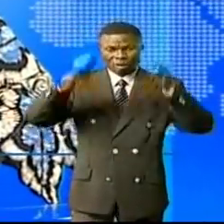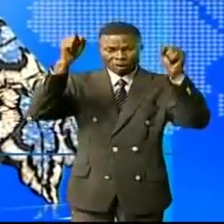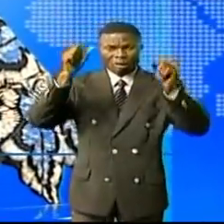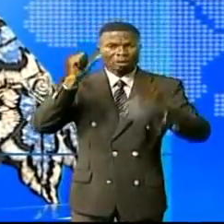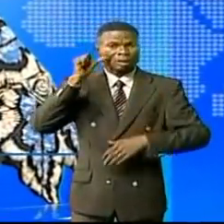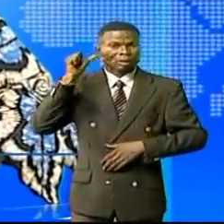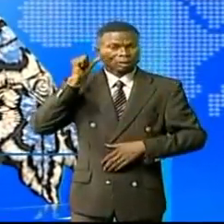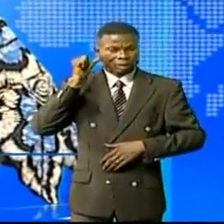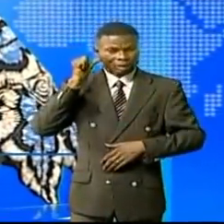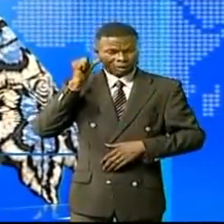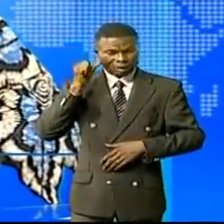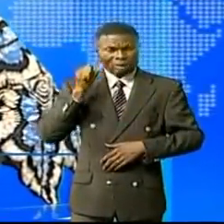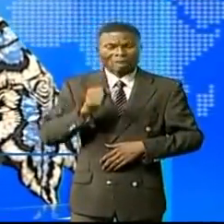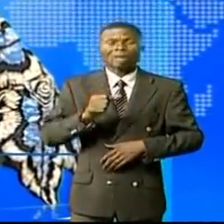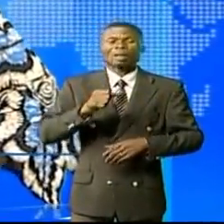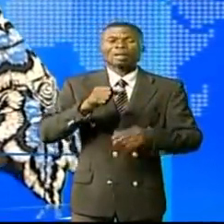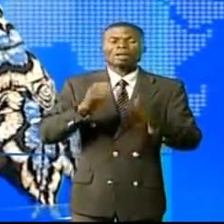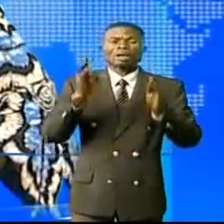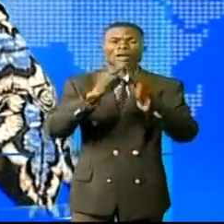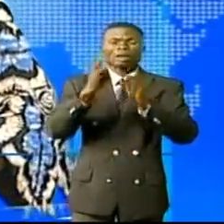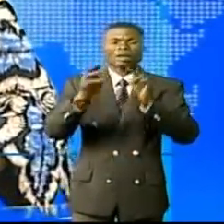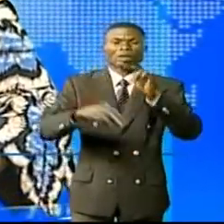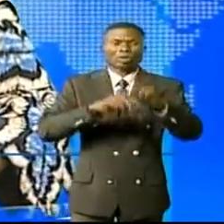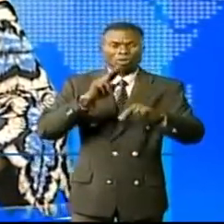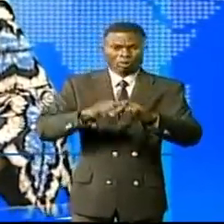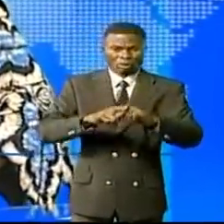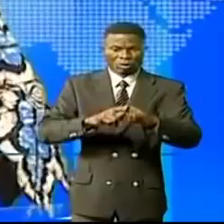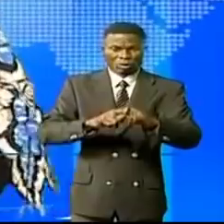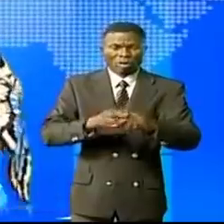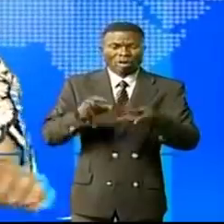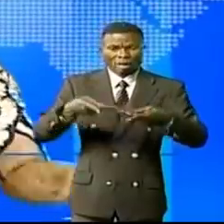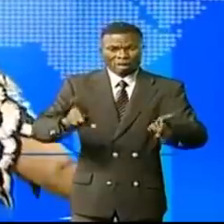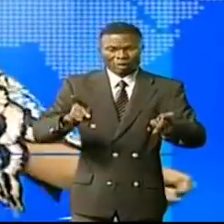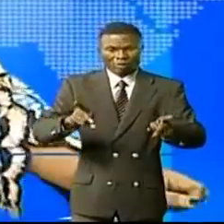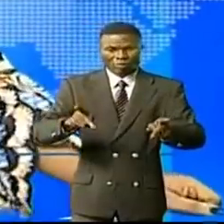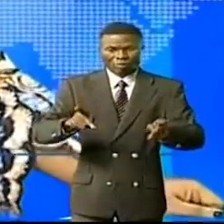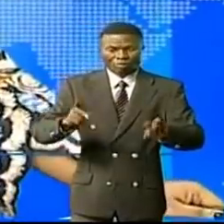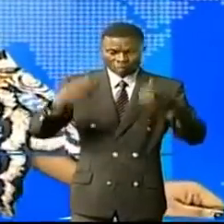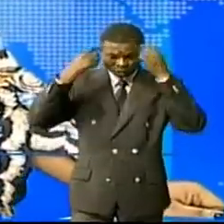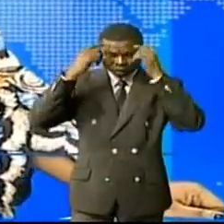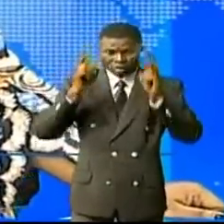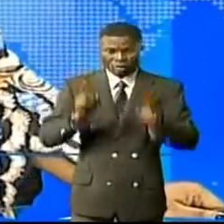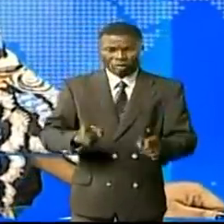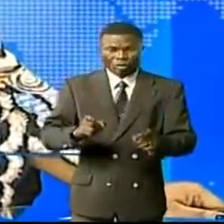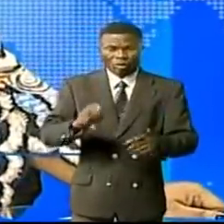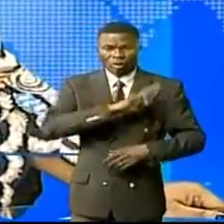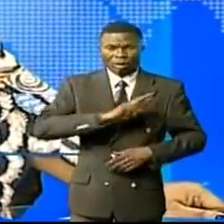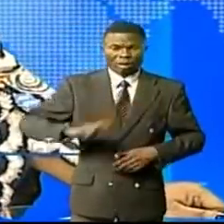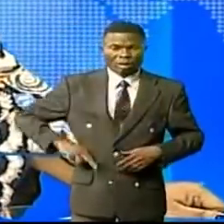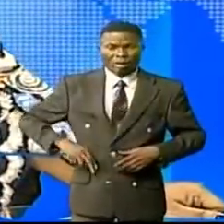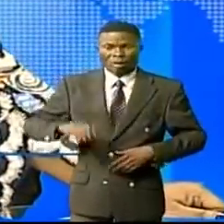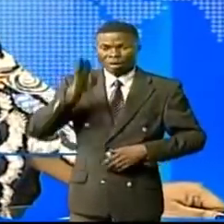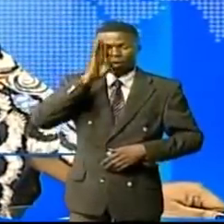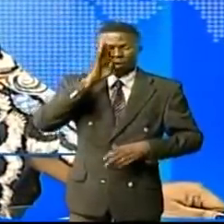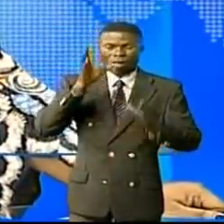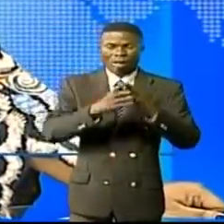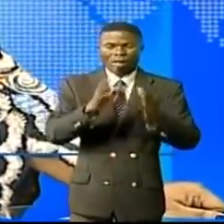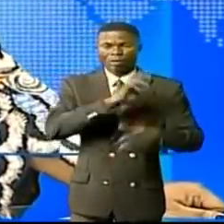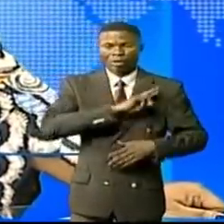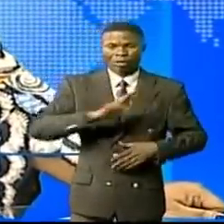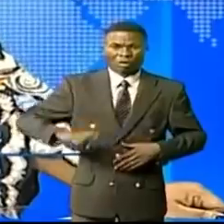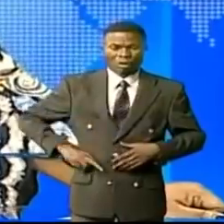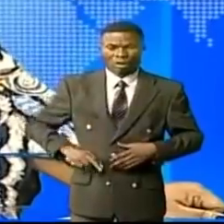hier à la chambre basse du Parlement, l'une portant autorisation de la convention entre le Royaume de Belgique et la République démocratique du Congo